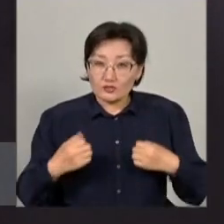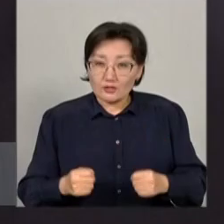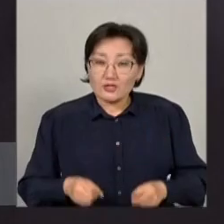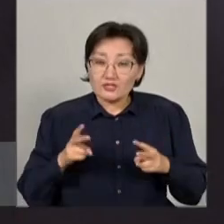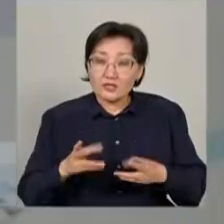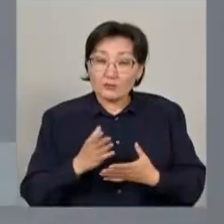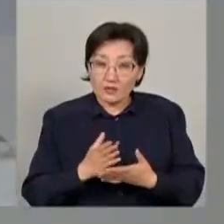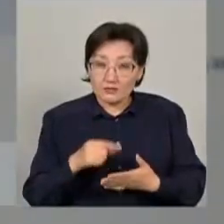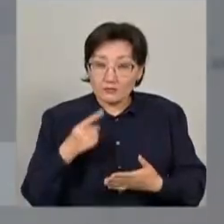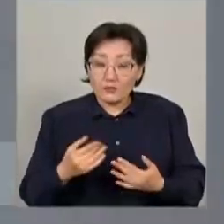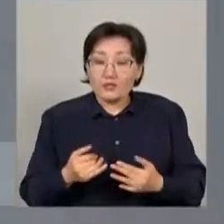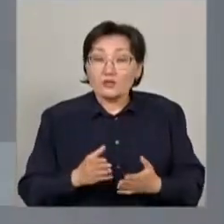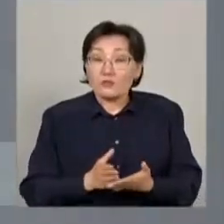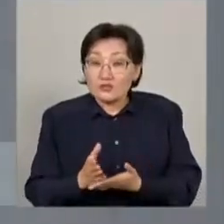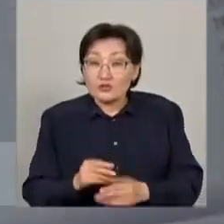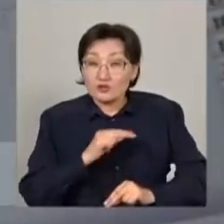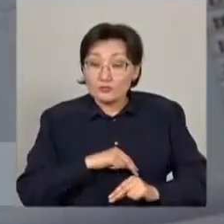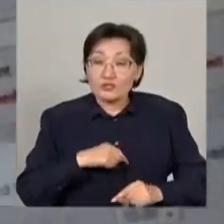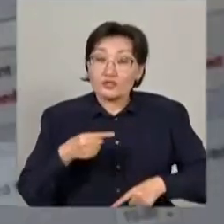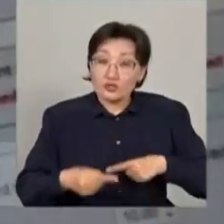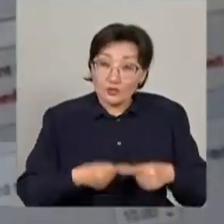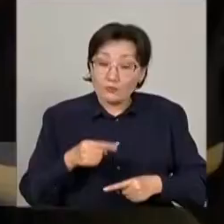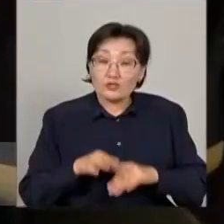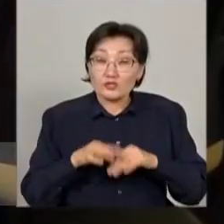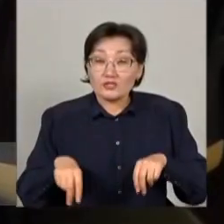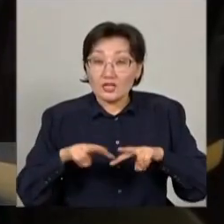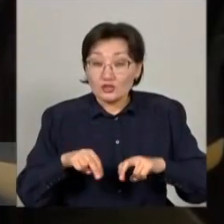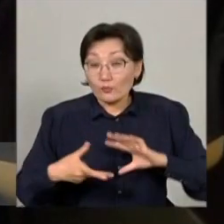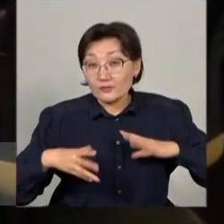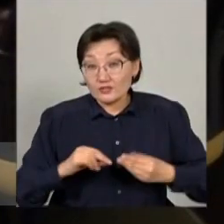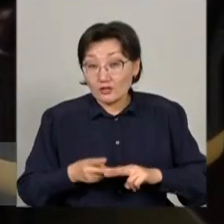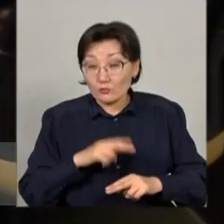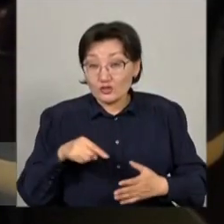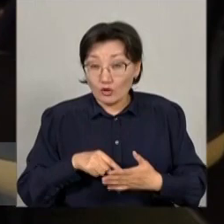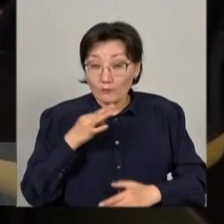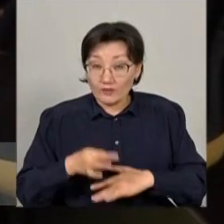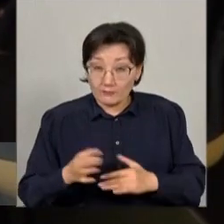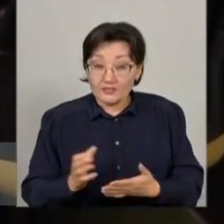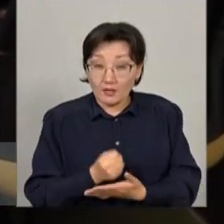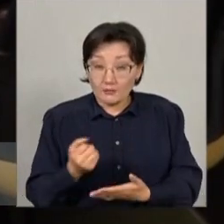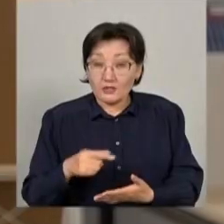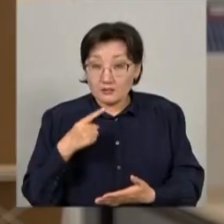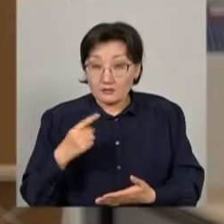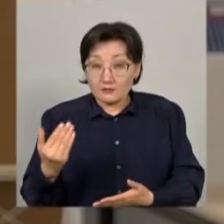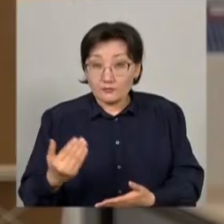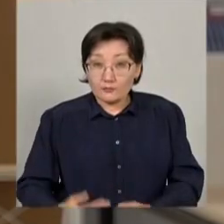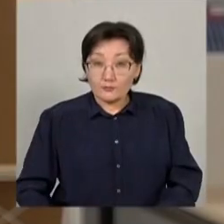тигізіп жатыр екен. Қажырлы еңбек пен үздіксіз жүргізілген зерттеу нәтижесінде бұл сұраққа да жауап тапқандарын айтады.